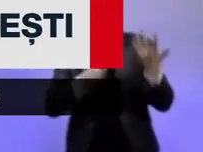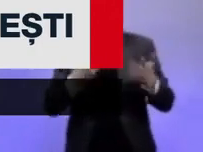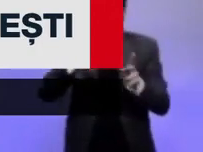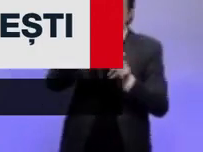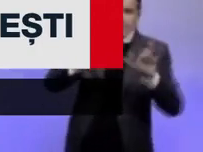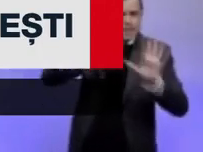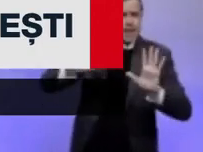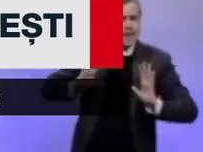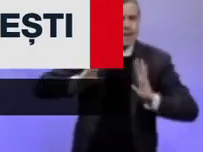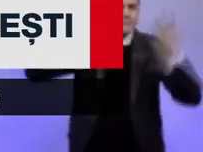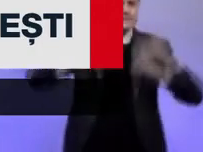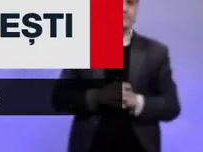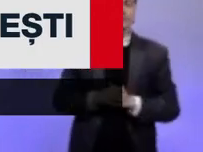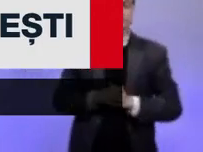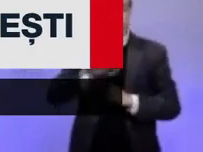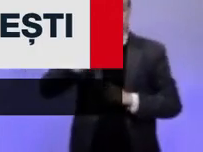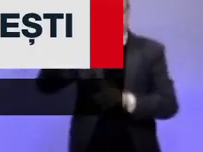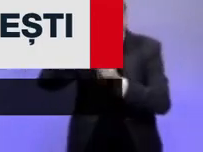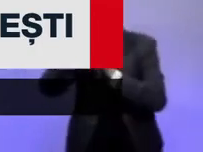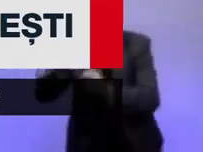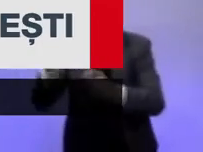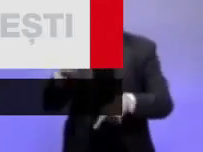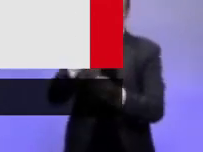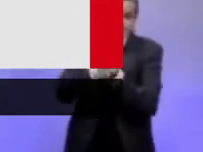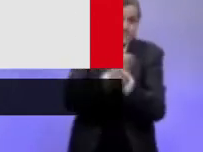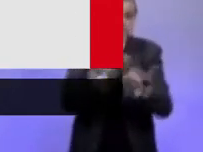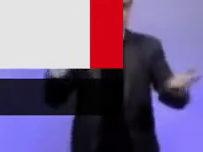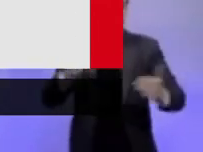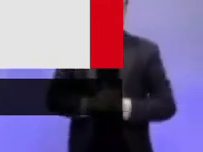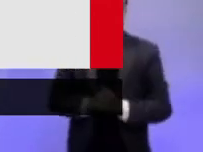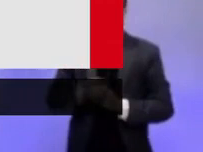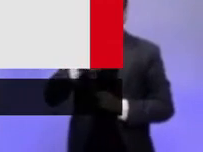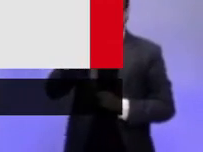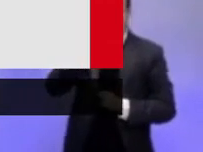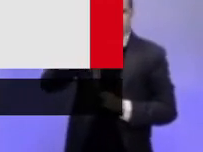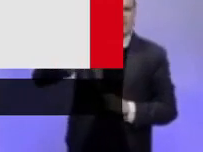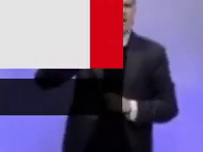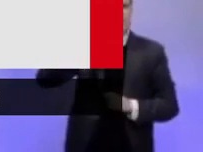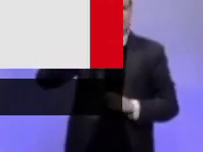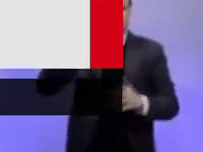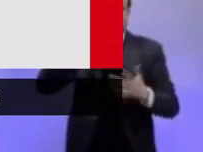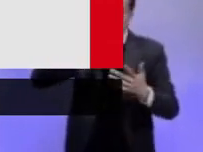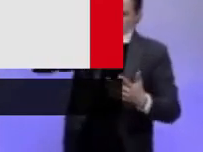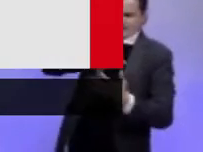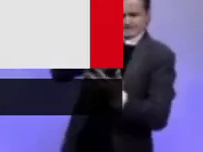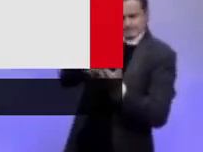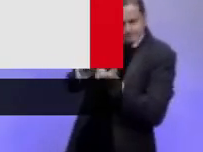și demnitățile umane. Și România și-a ajutat cât a putut